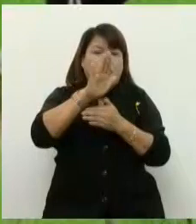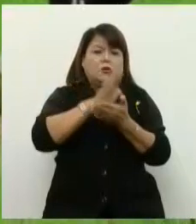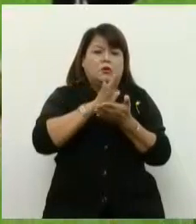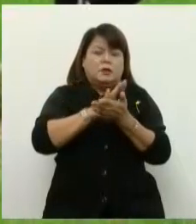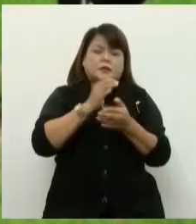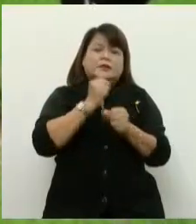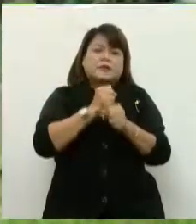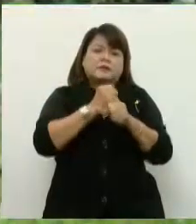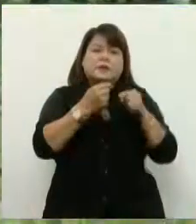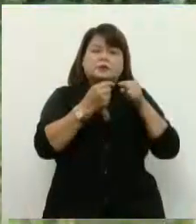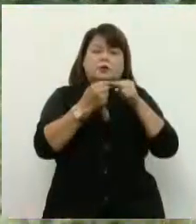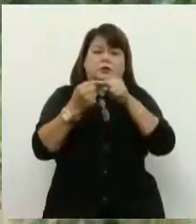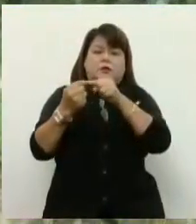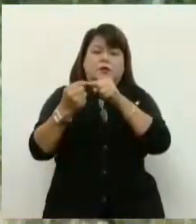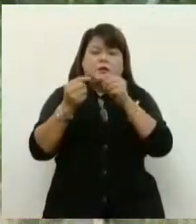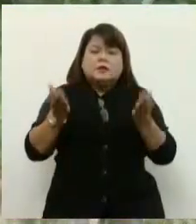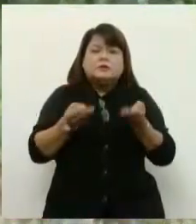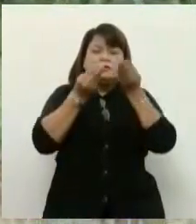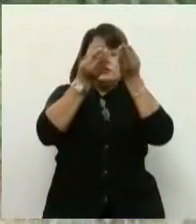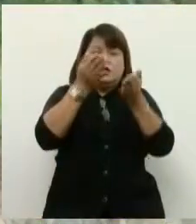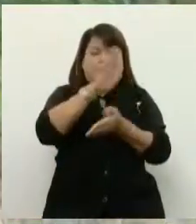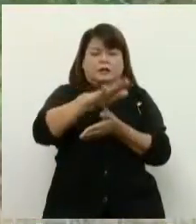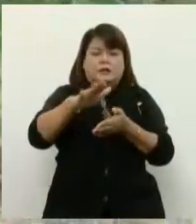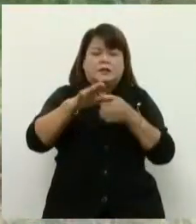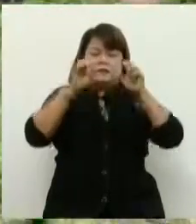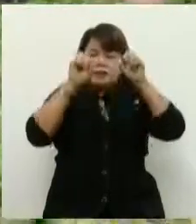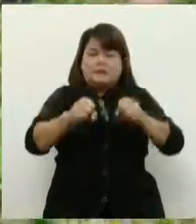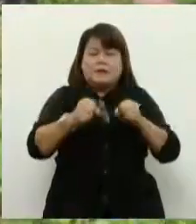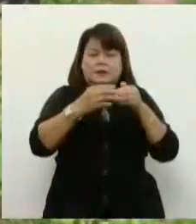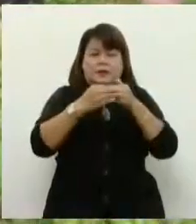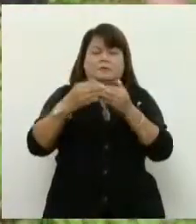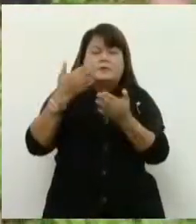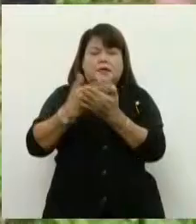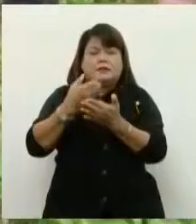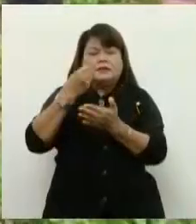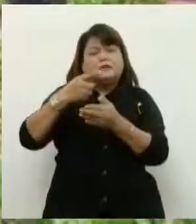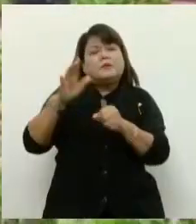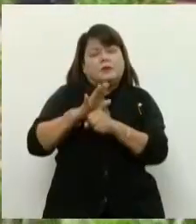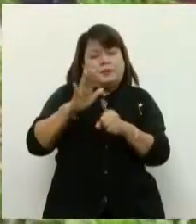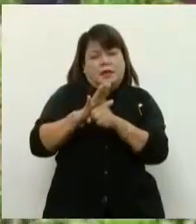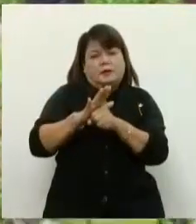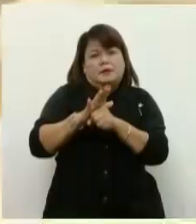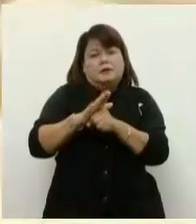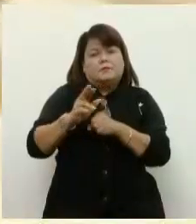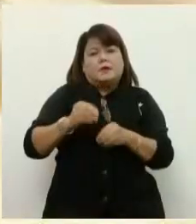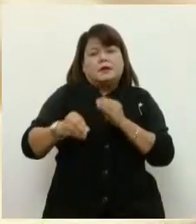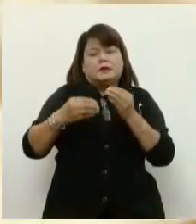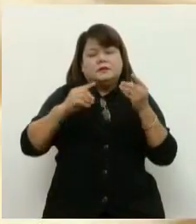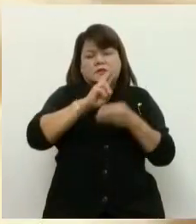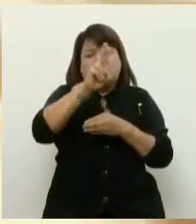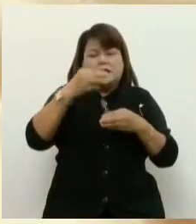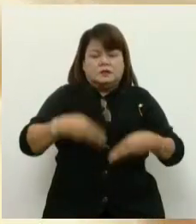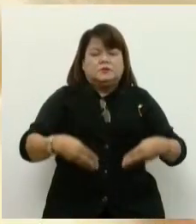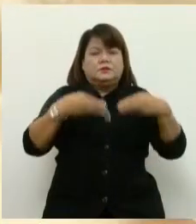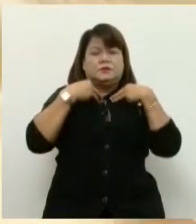ำเนินการอย่างต่อเนื่องจะส่งผลให้นักเรียนสามารถนำหลักปรัชญาของเศรษฐกิจพอเพียงไปประยุกต์ใช้ในการดำเนิน